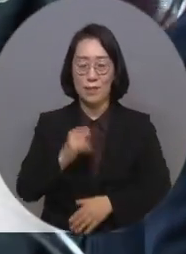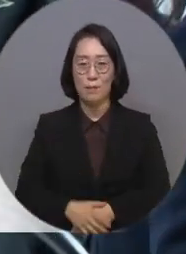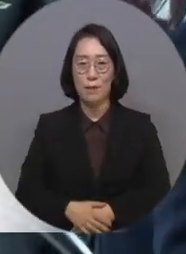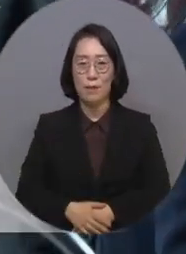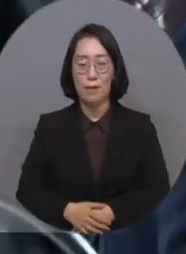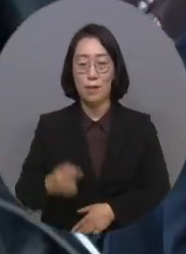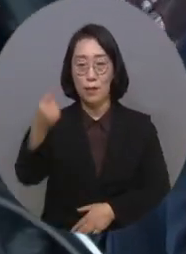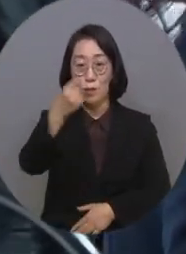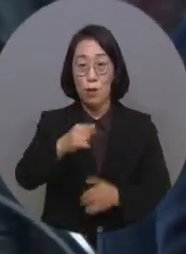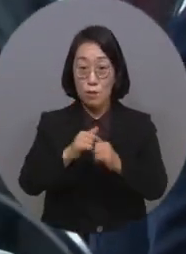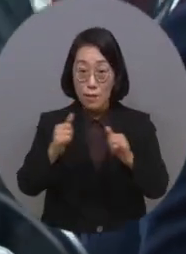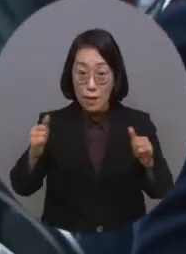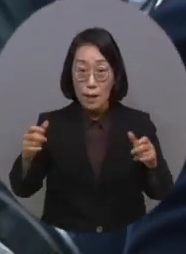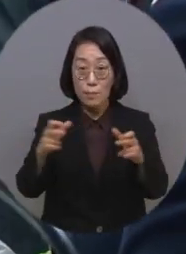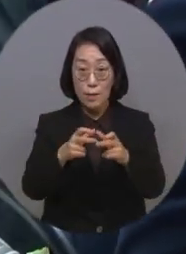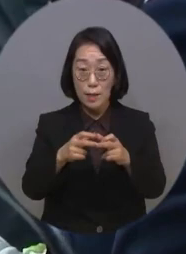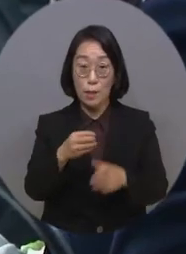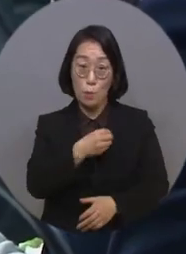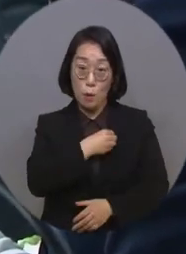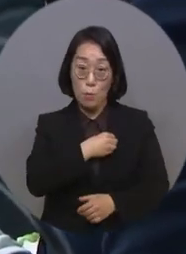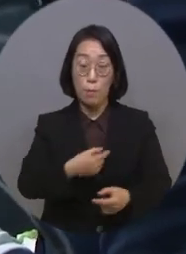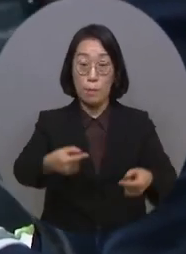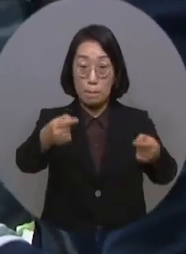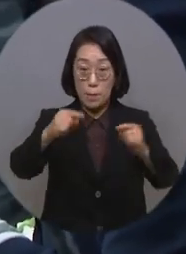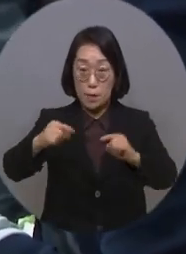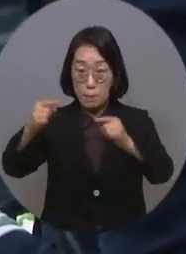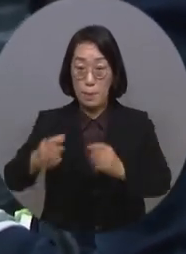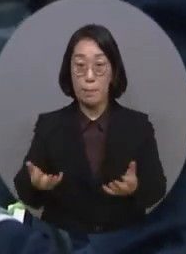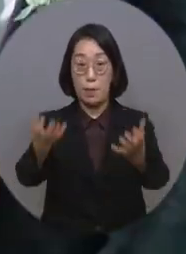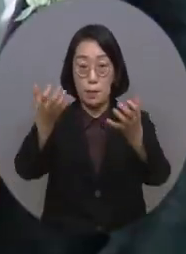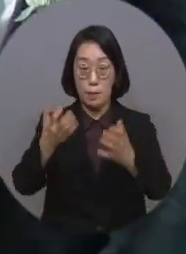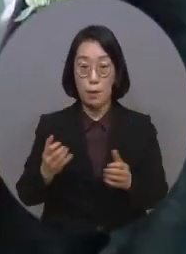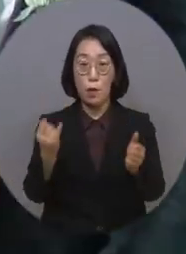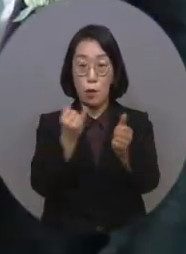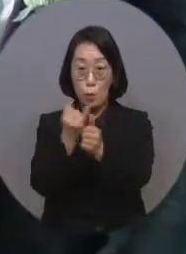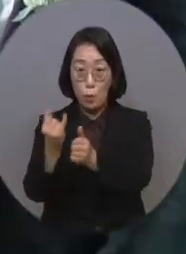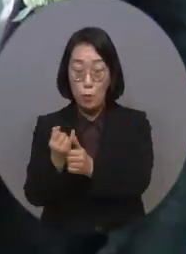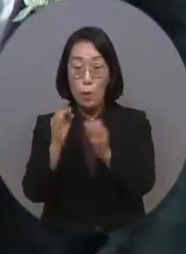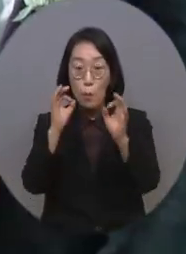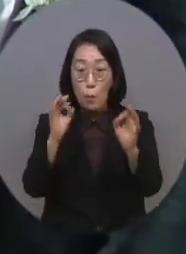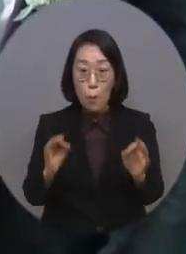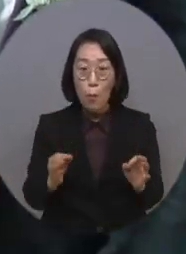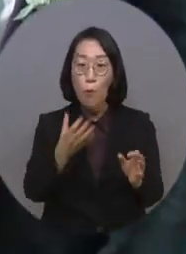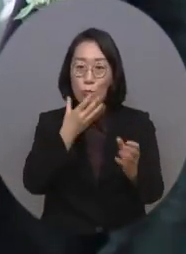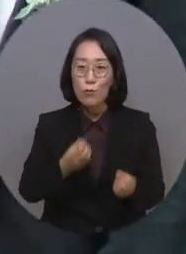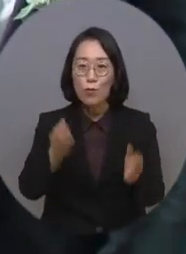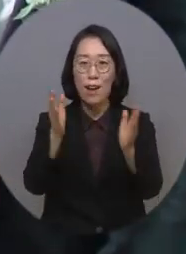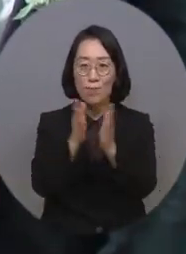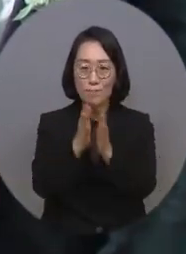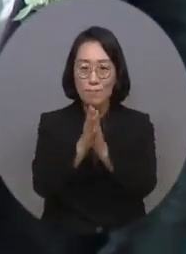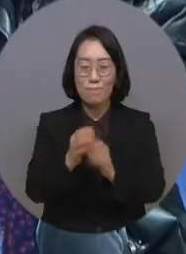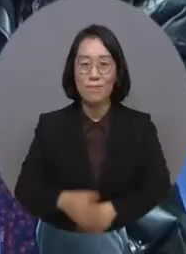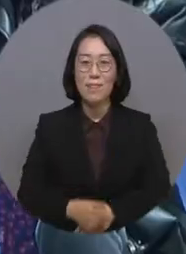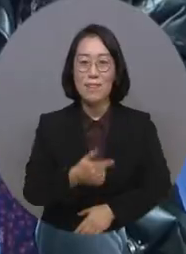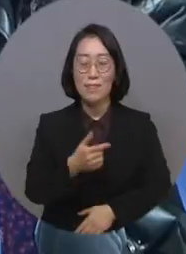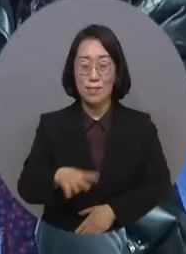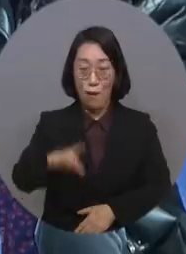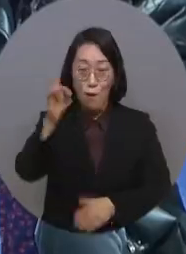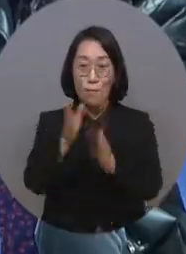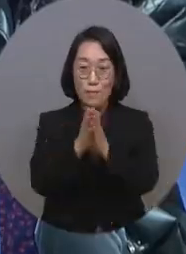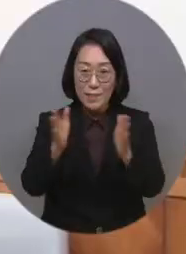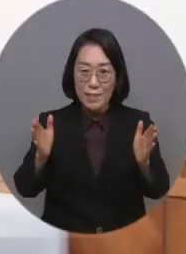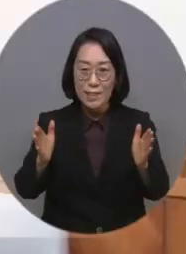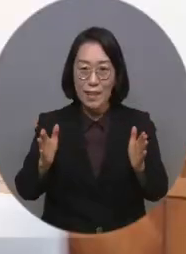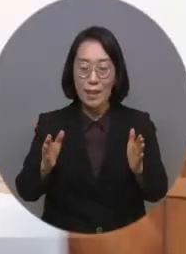약 천여 명의 부산 장애인 회원들이 참석해 합동 결혼식의 하객이 되어 장애인 부부 두 쌍의 힘찬 새 출발을